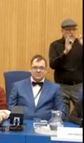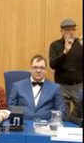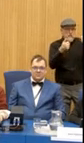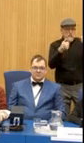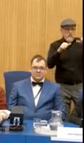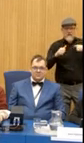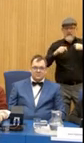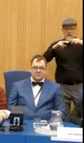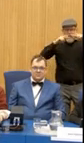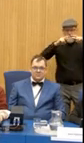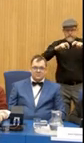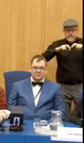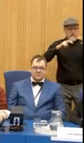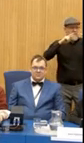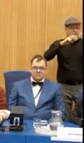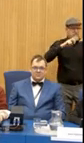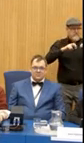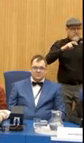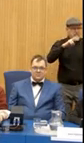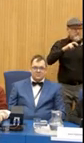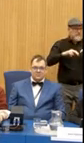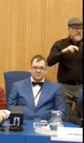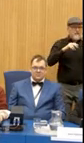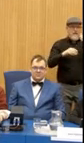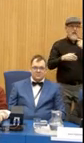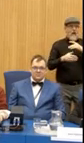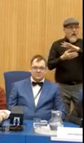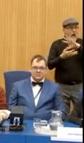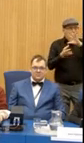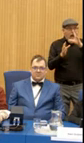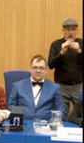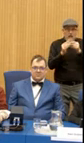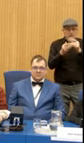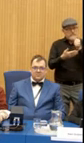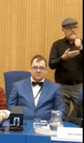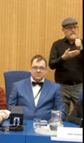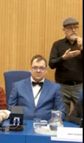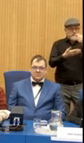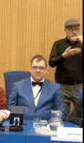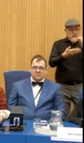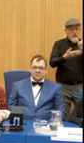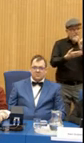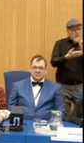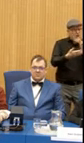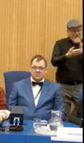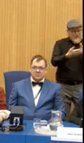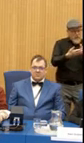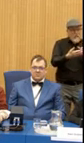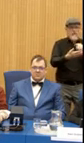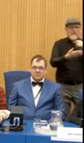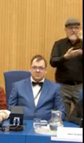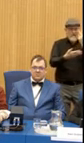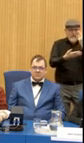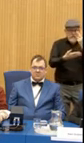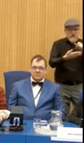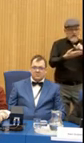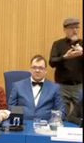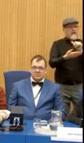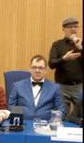verständlich sind und die benutzten Wörter niemanden verletzen. Wir haben auch einen Einblick in